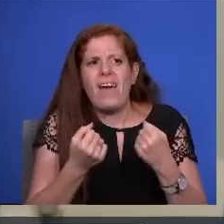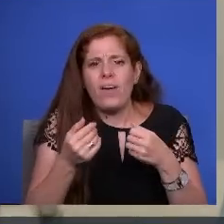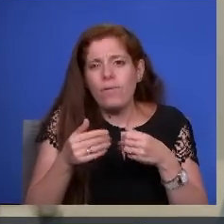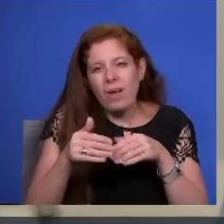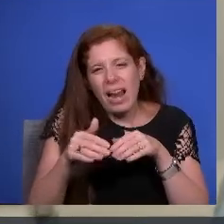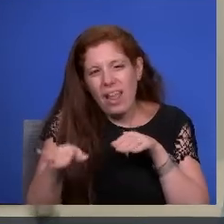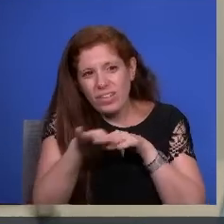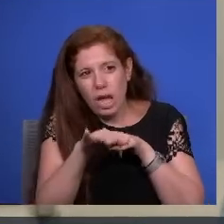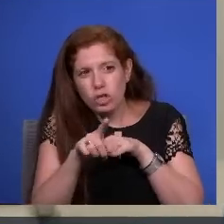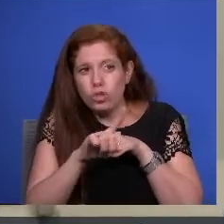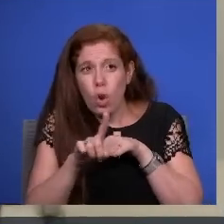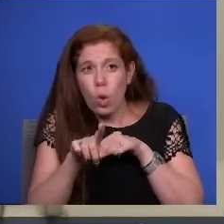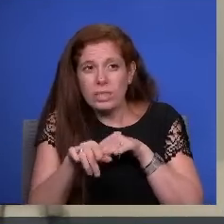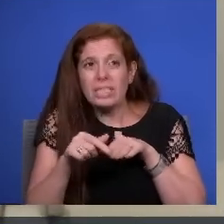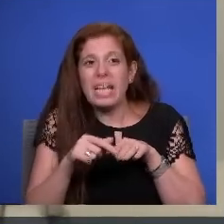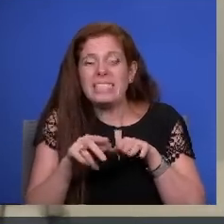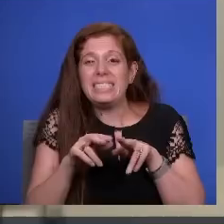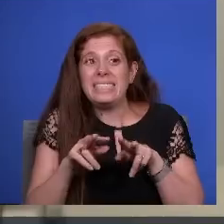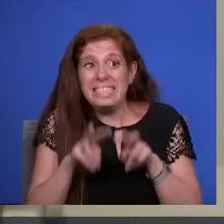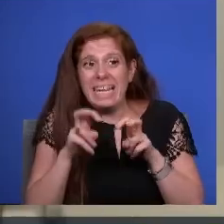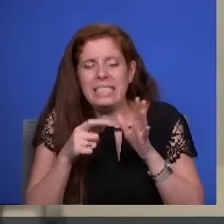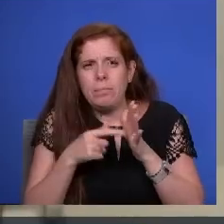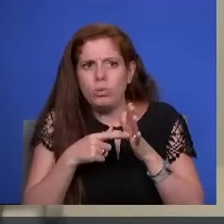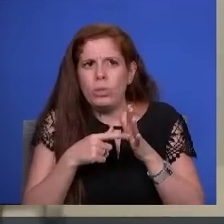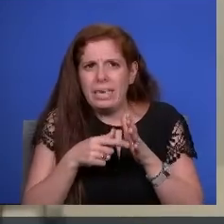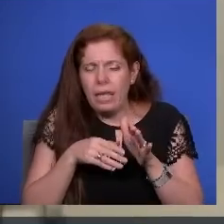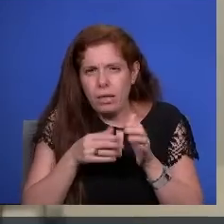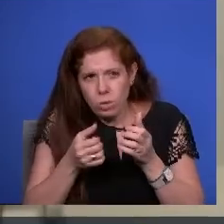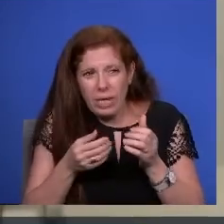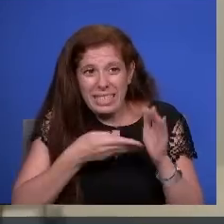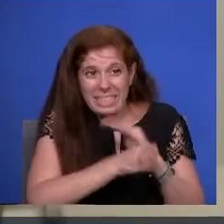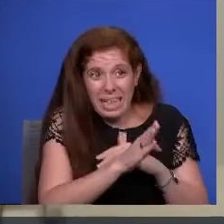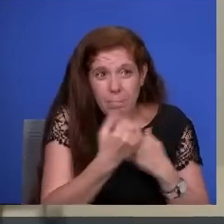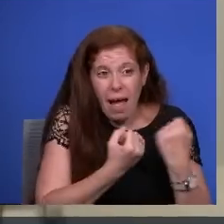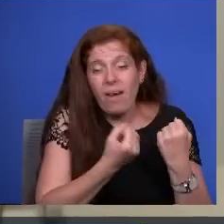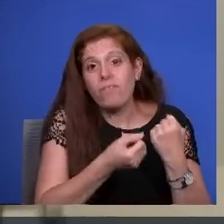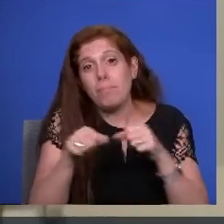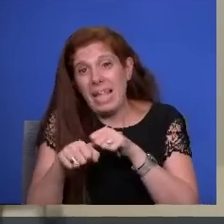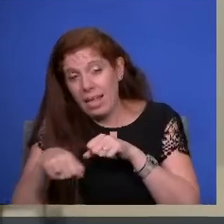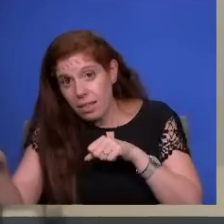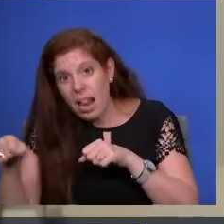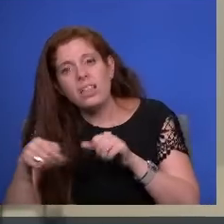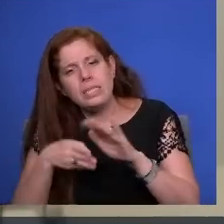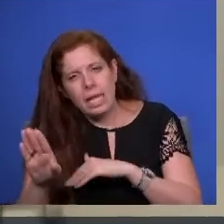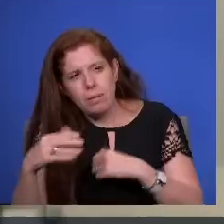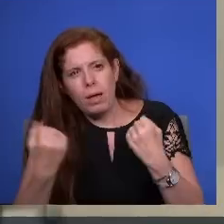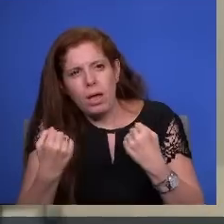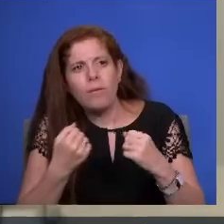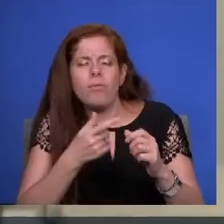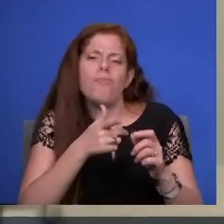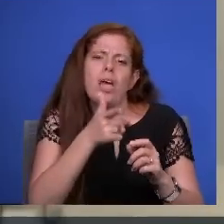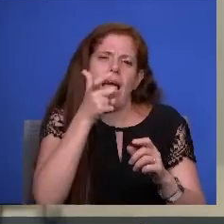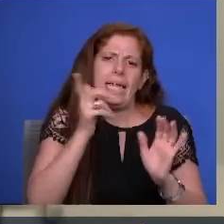אז ניצלתי את זה כאילו פשוט כדי לדרוך. יצאתי מהרכב, כאילו פתחתי את הדלת, יצאתי מהרכב, פתחתי נצרה